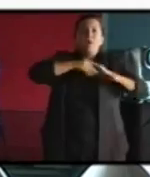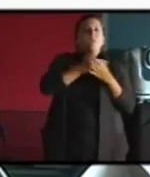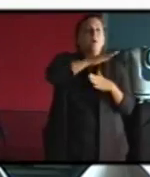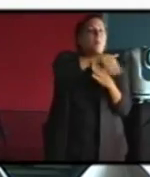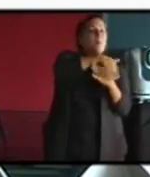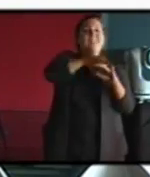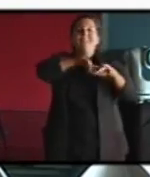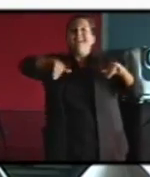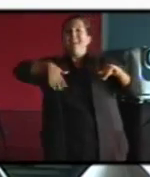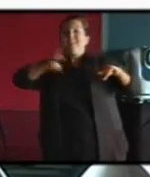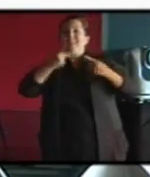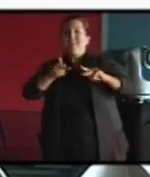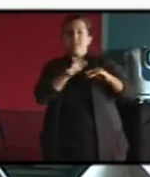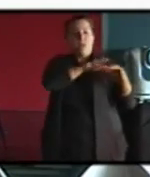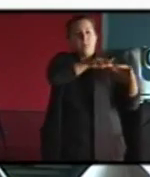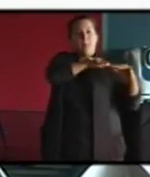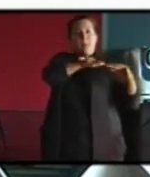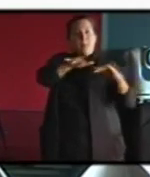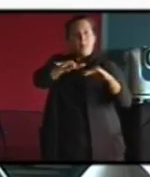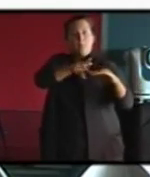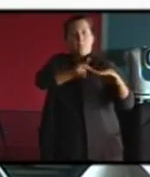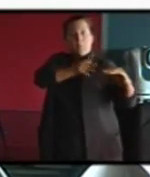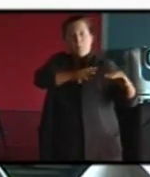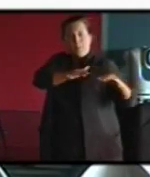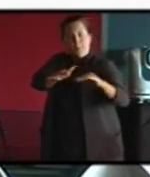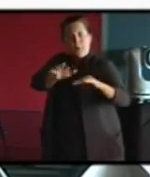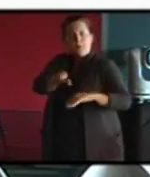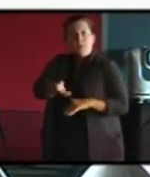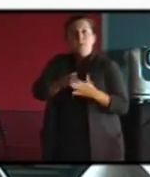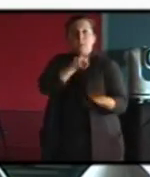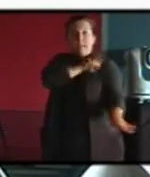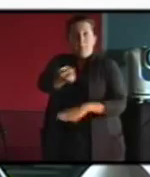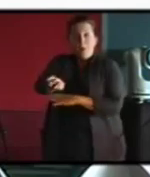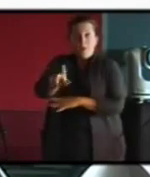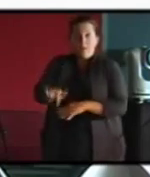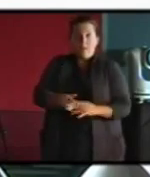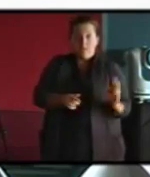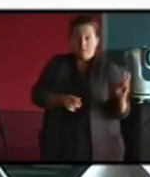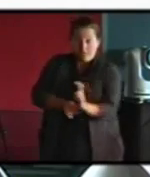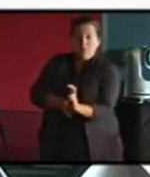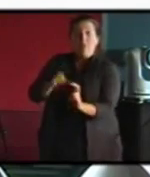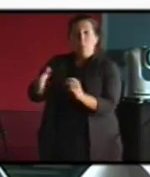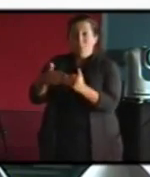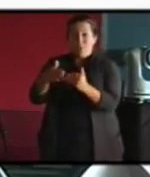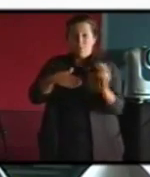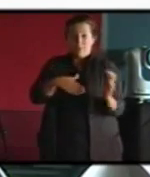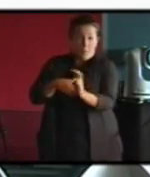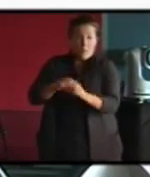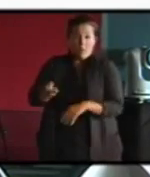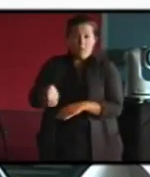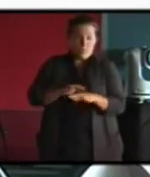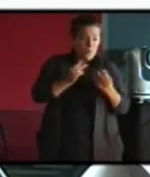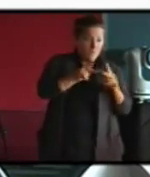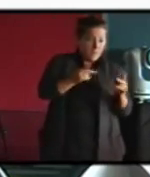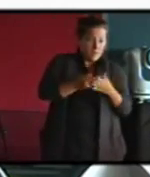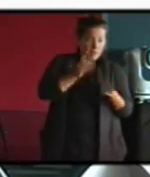périphérie. Mais aujourd'hui, il est gagné par la ville. Aujourd'hui, il y a le tramway qui arrive à pas très loin. Et aujourd'hui, la ville,